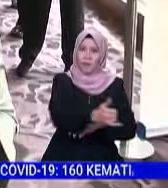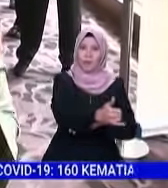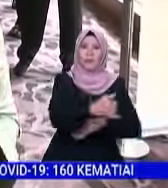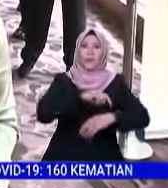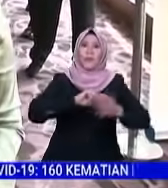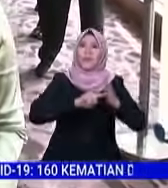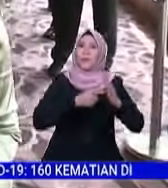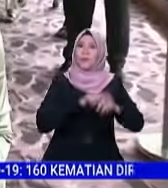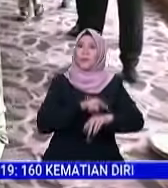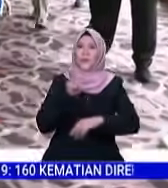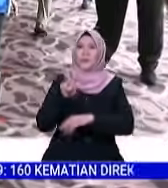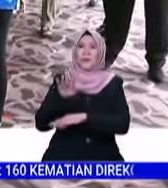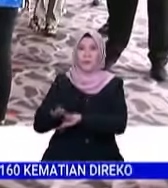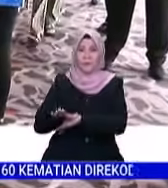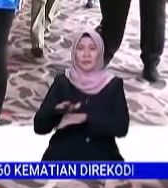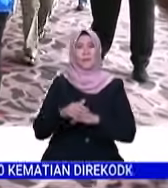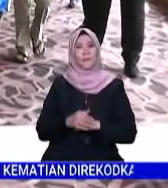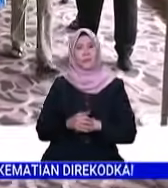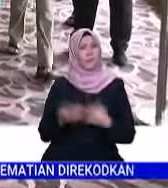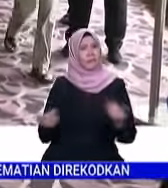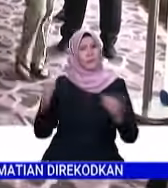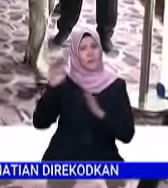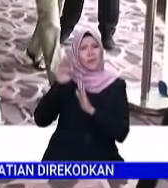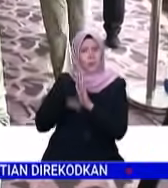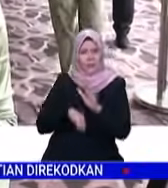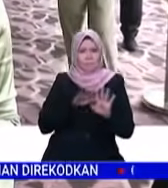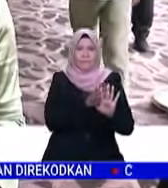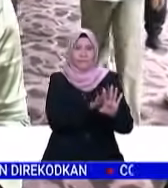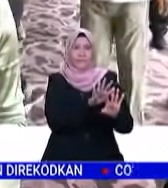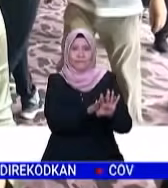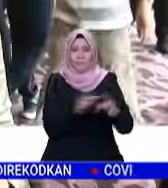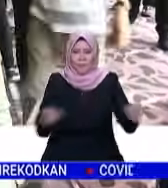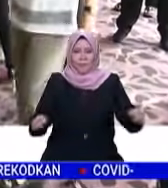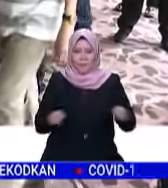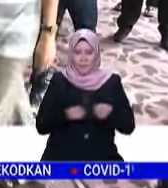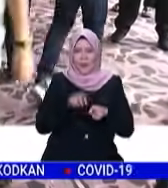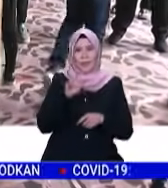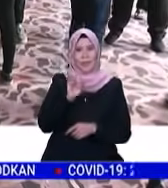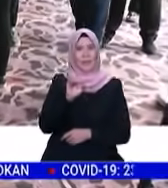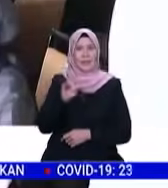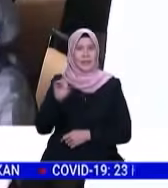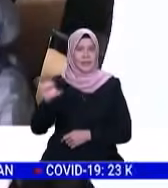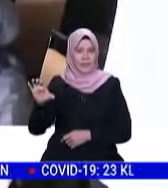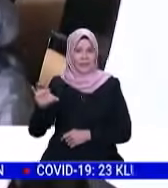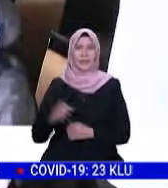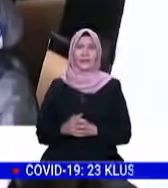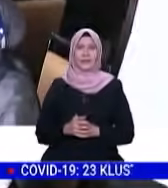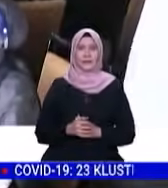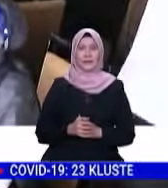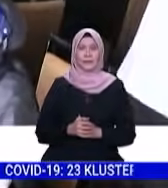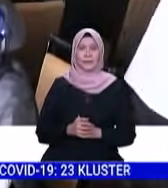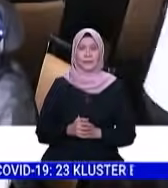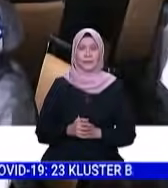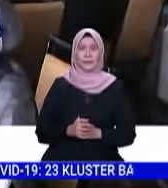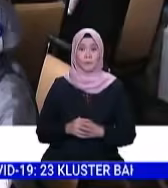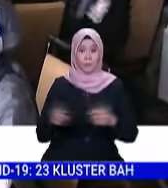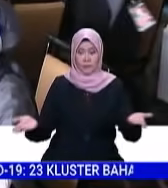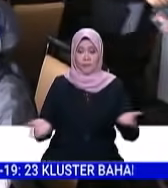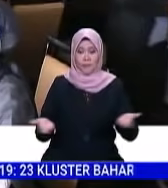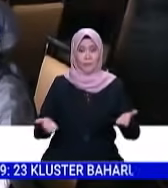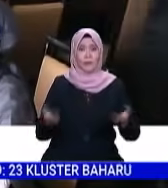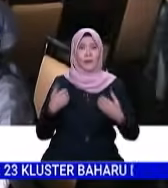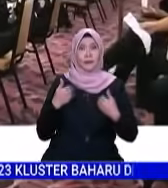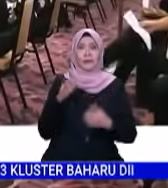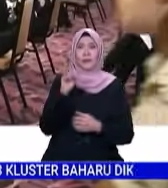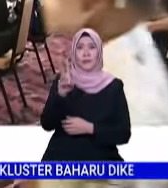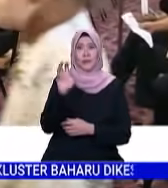pada pukul 2 petang. Ianya bagi mengurangkan kesesakan di IDCC Shah Alam ini. Di lokasi ini,